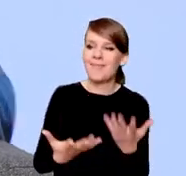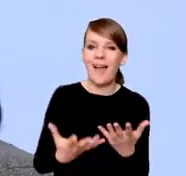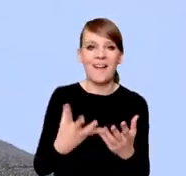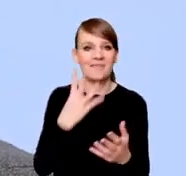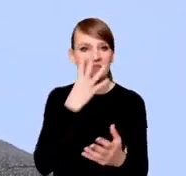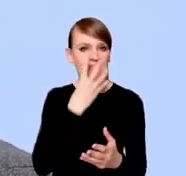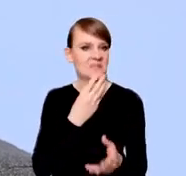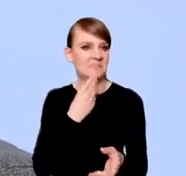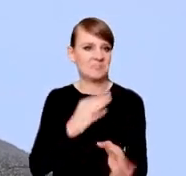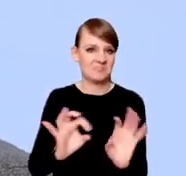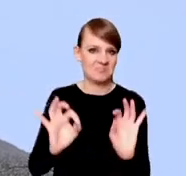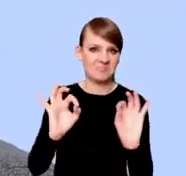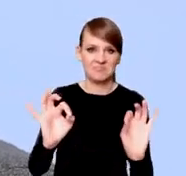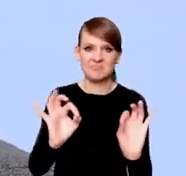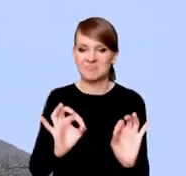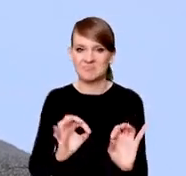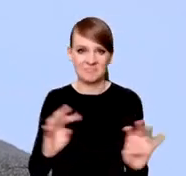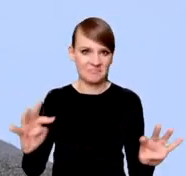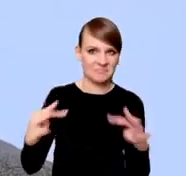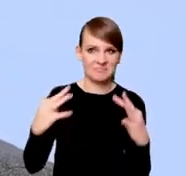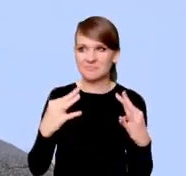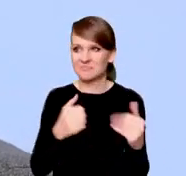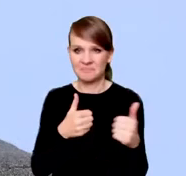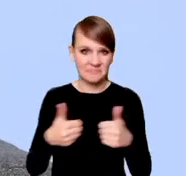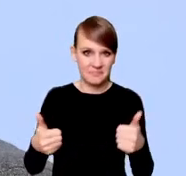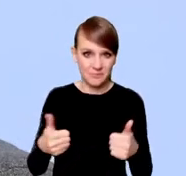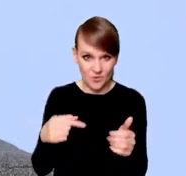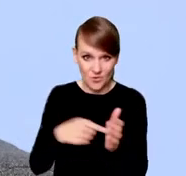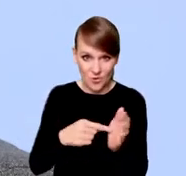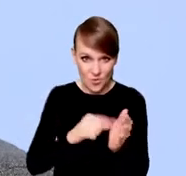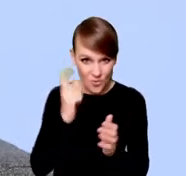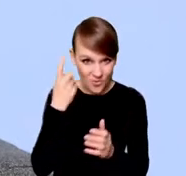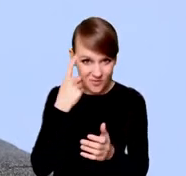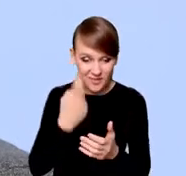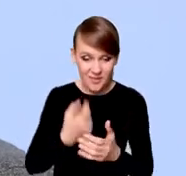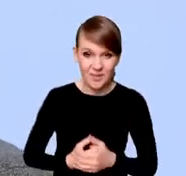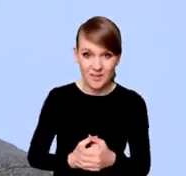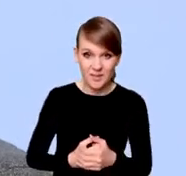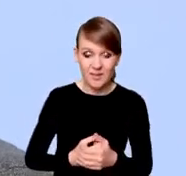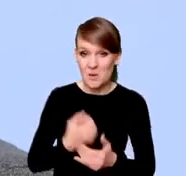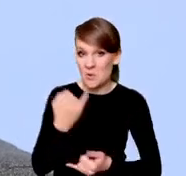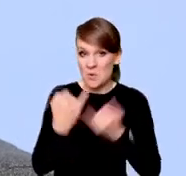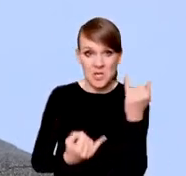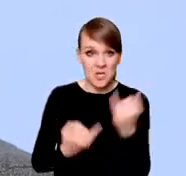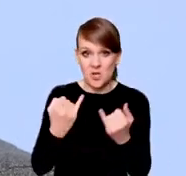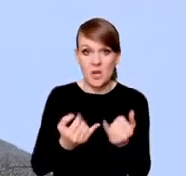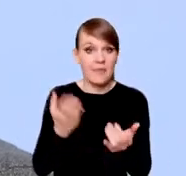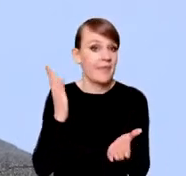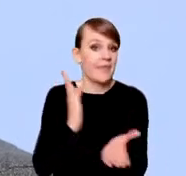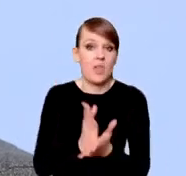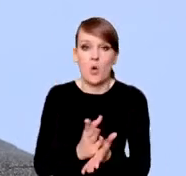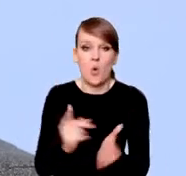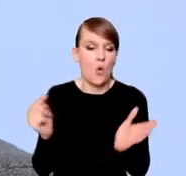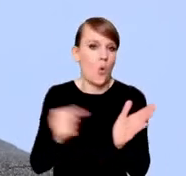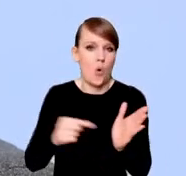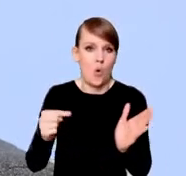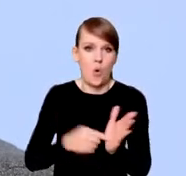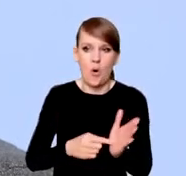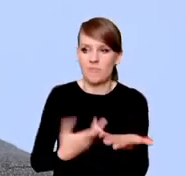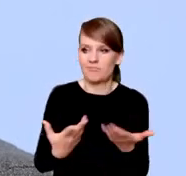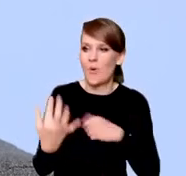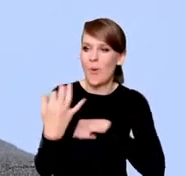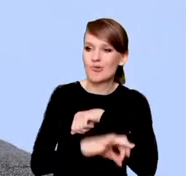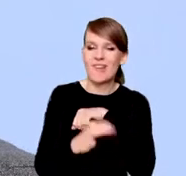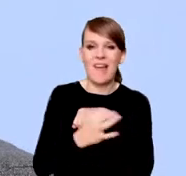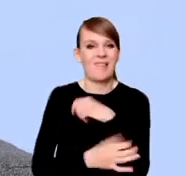Bo jeżeli sprowadzimy to, proszę państwa, tylko i wyłącznie do budowania wizerunku uczelni, to